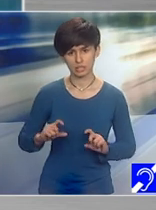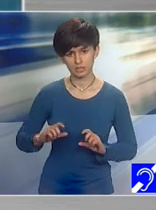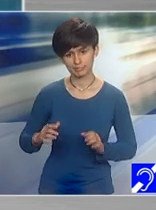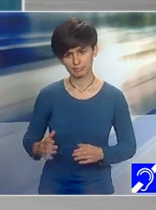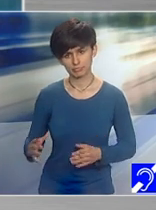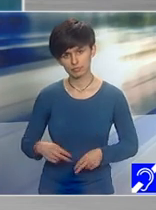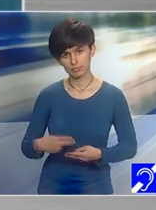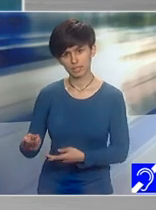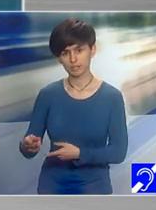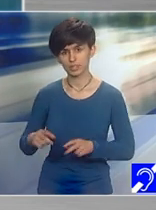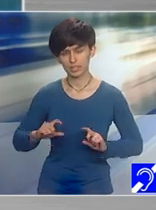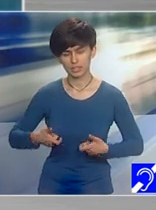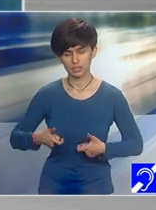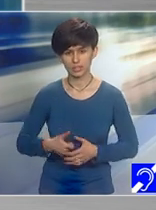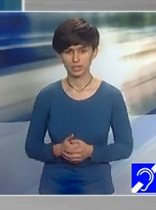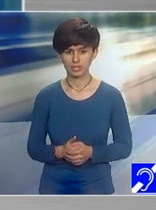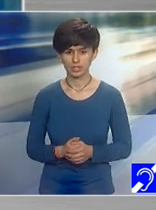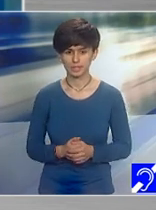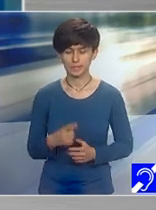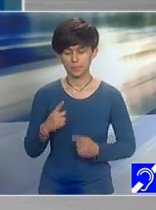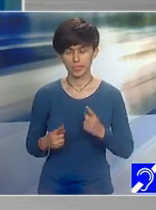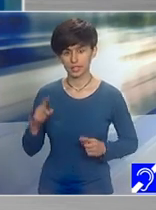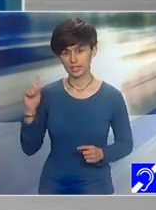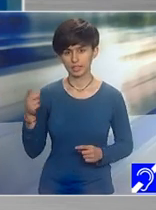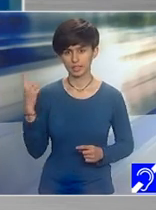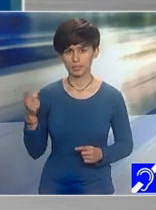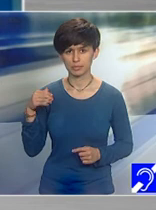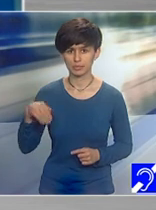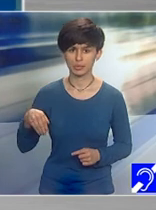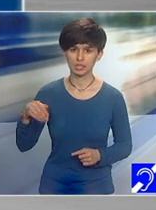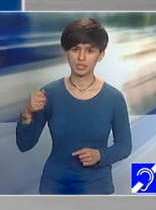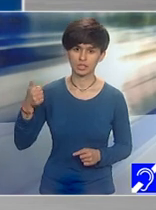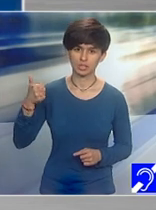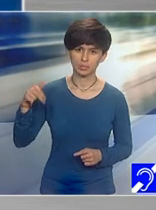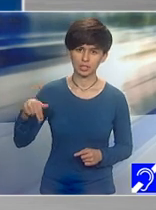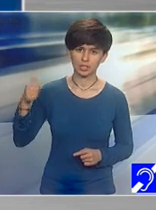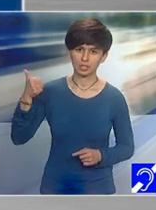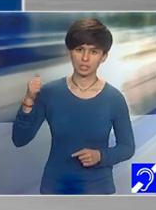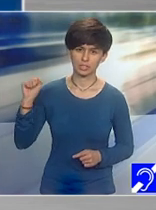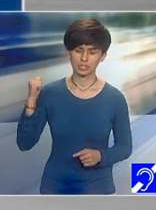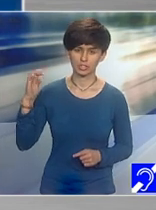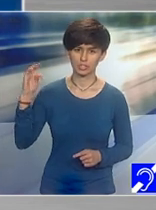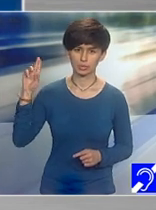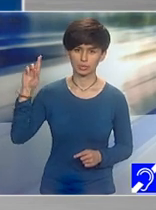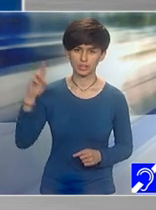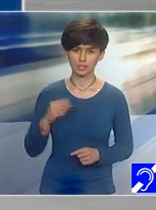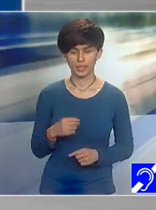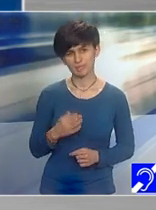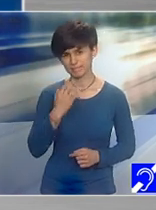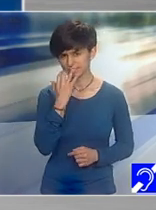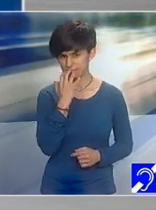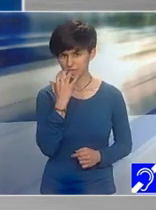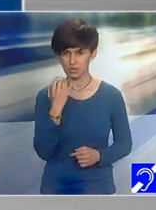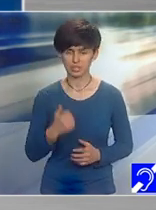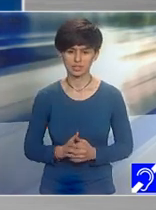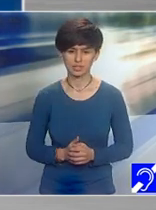multe ori când mergem la o plimbare prin Mănășturi și dacă trecem pe lângă locul de gunoi, se simte deja mirosul, la vară ce va fi. Deci se poate îmbunătăți